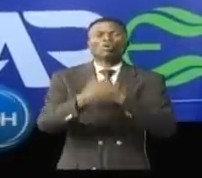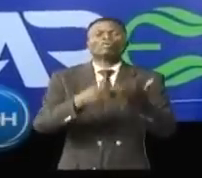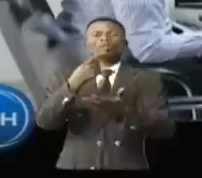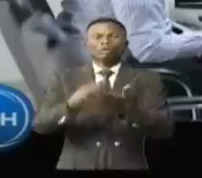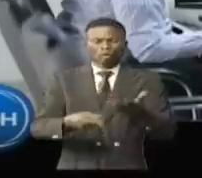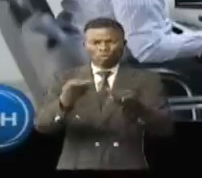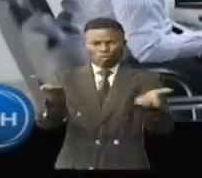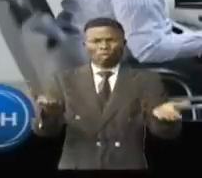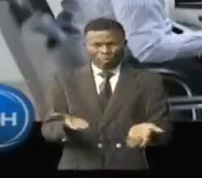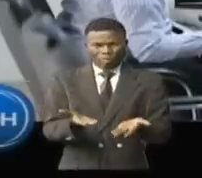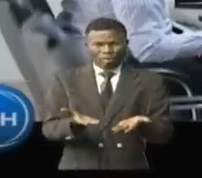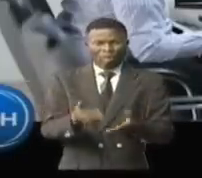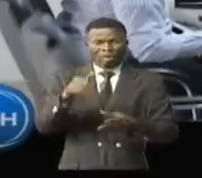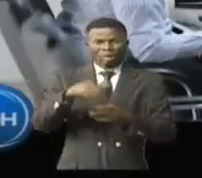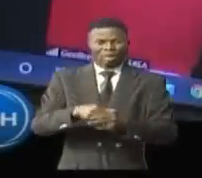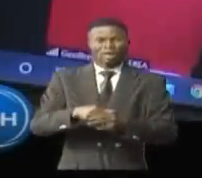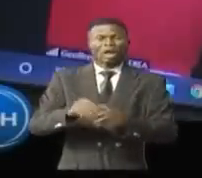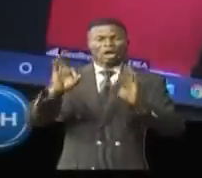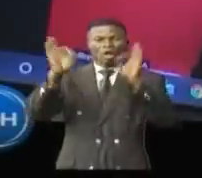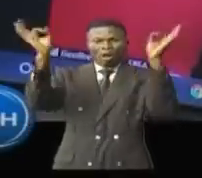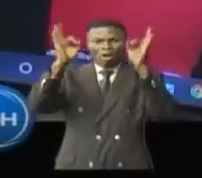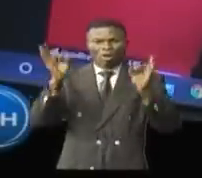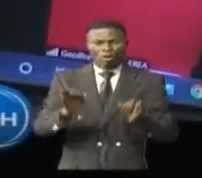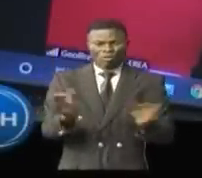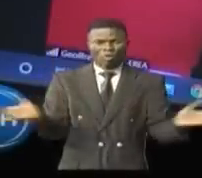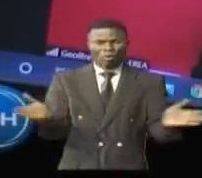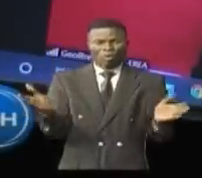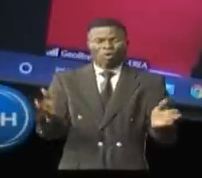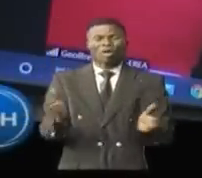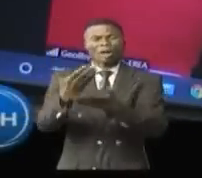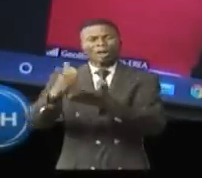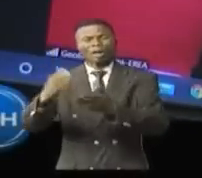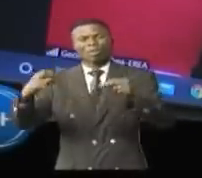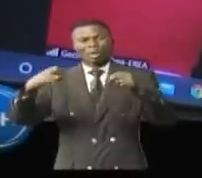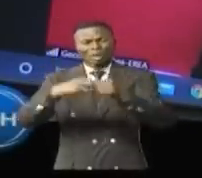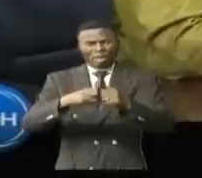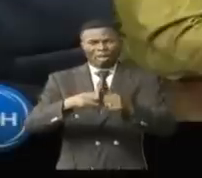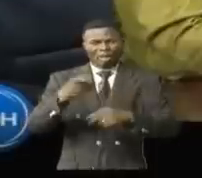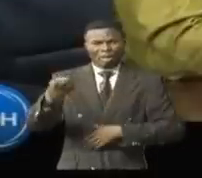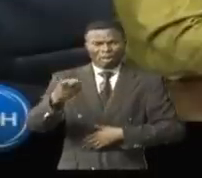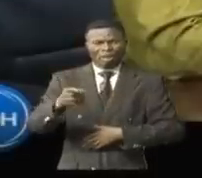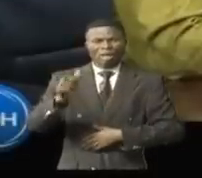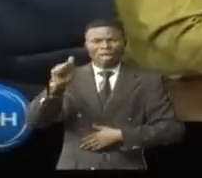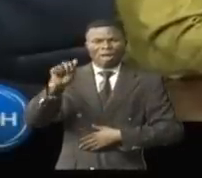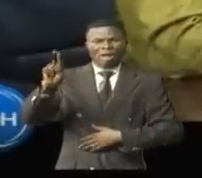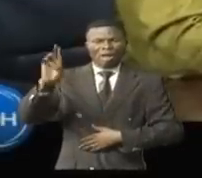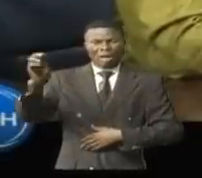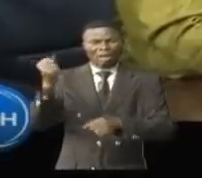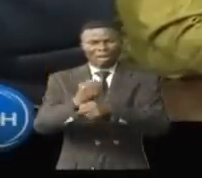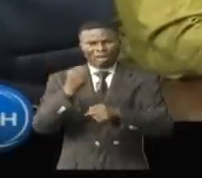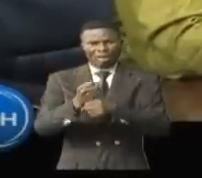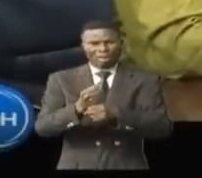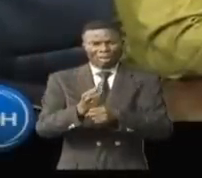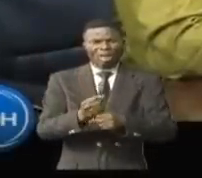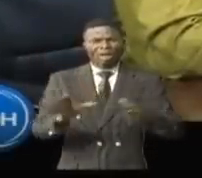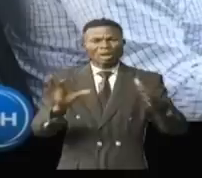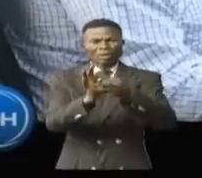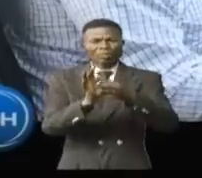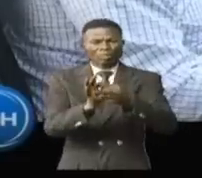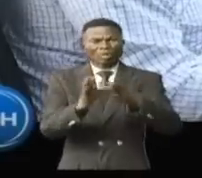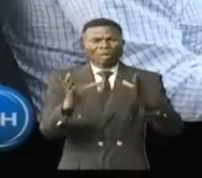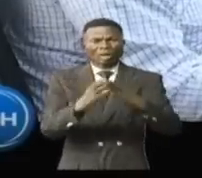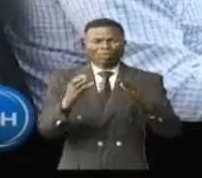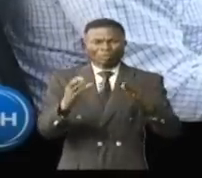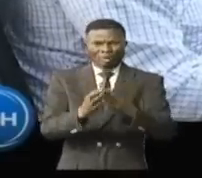sur terrain. Au sein de ce forum de régulation de l'énergie de l'EACE, l'ARE travaillera en étroite